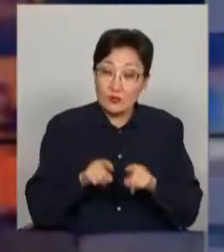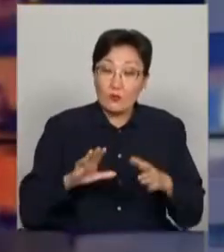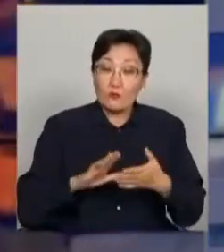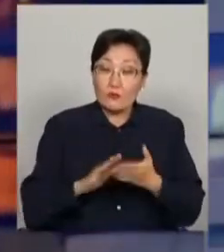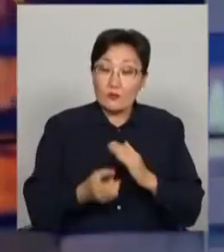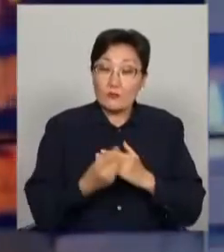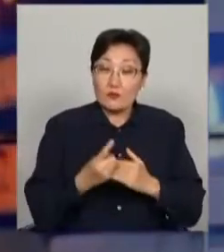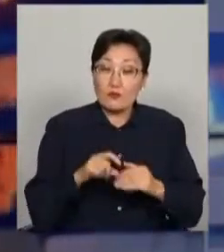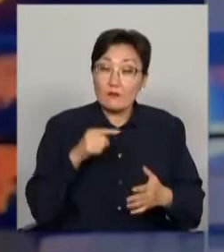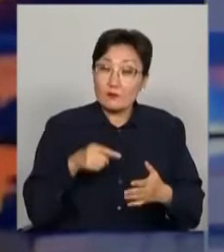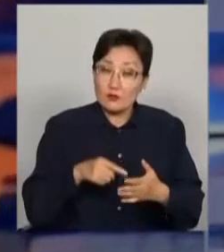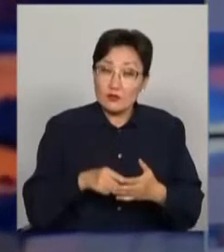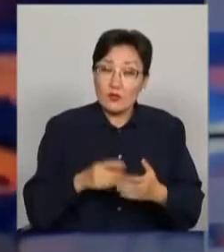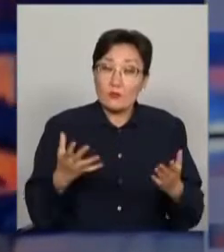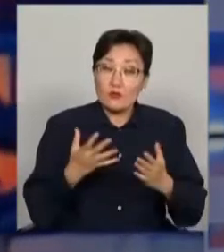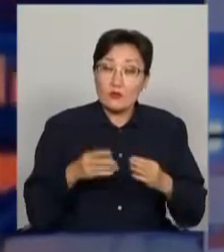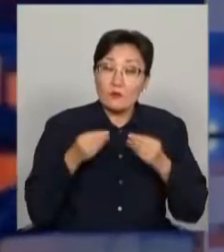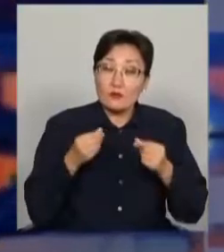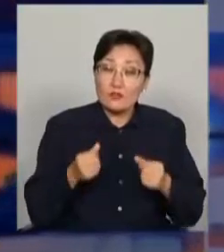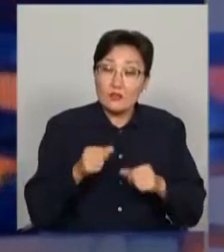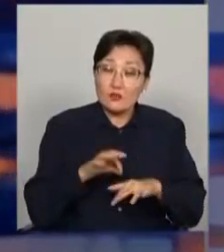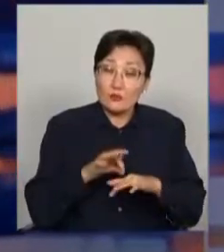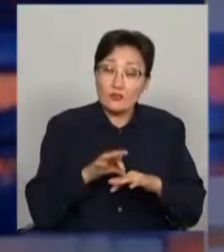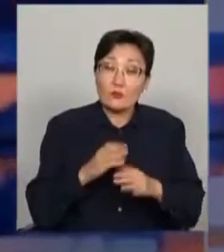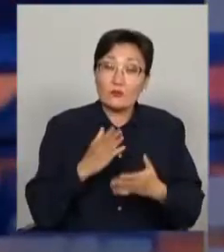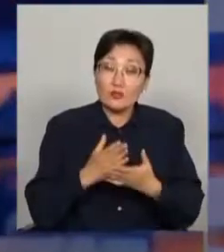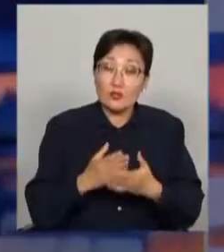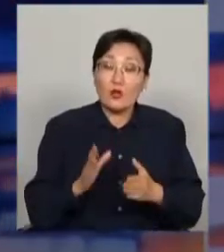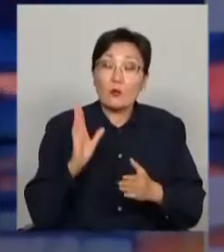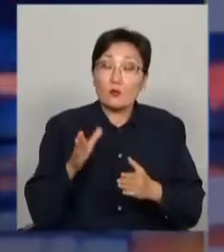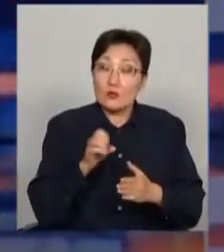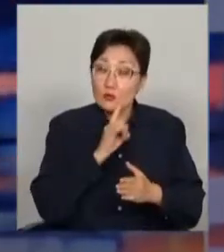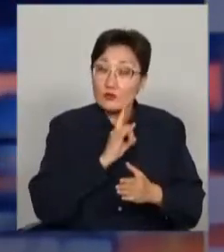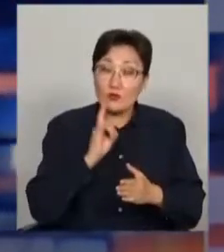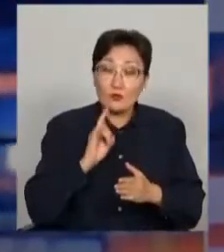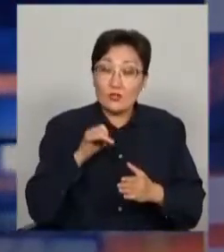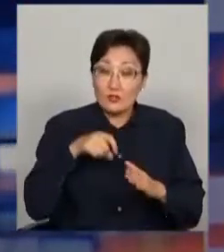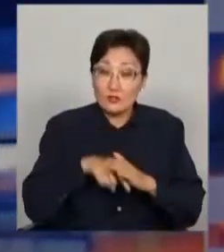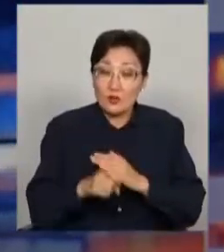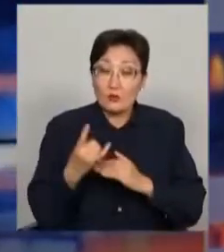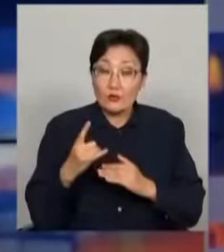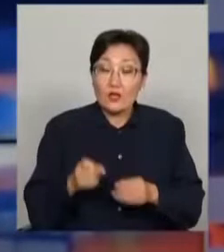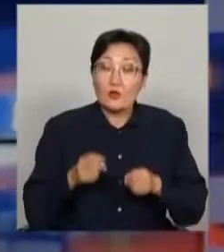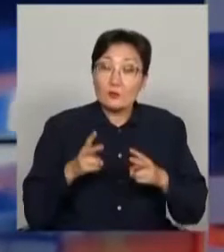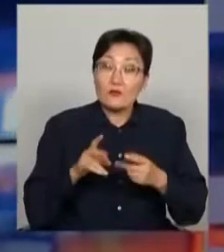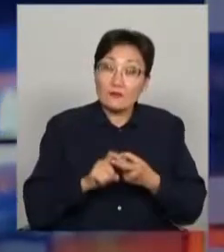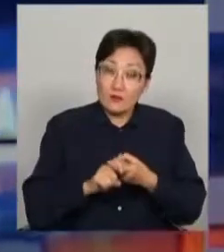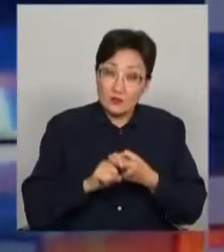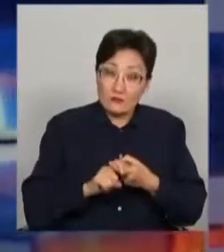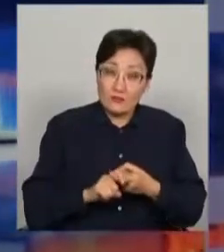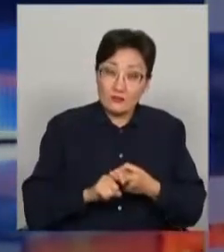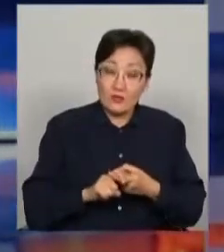возникают резонные вопросы. Какое влияние COVID-19 имеет на будущую мать и плод? Насколько опасна эта вирусная